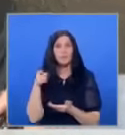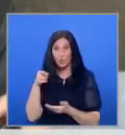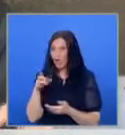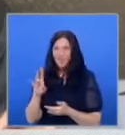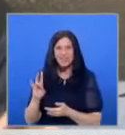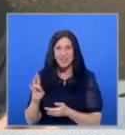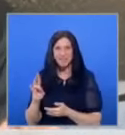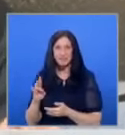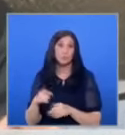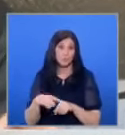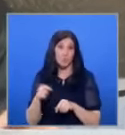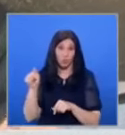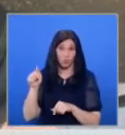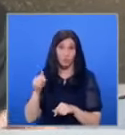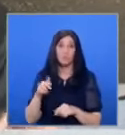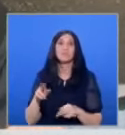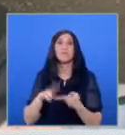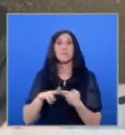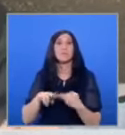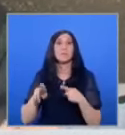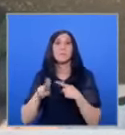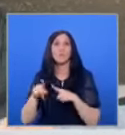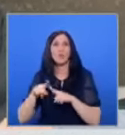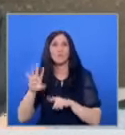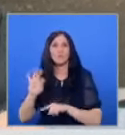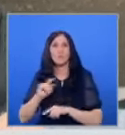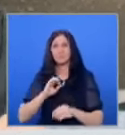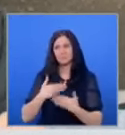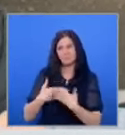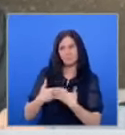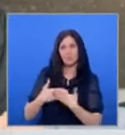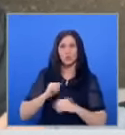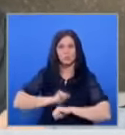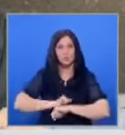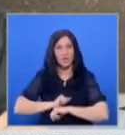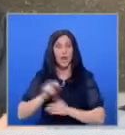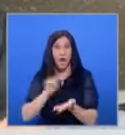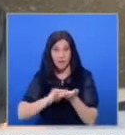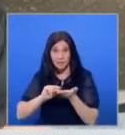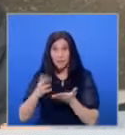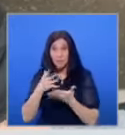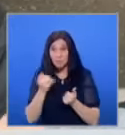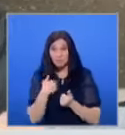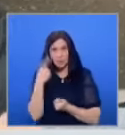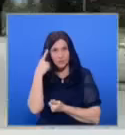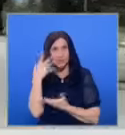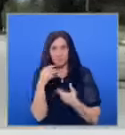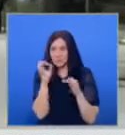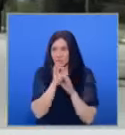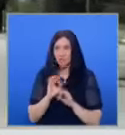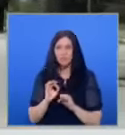е тук съм на Владимир Поптомов 50, точно до общината. Регистрирани без мое знание, без